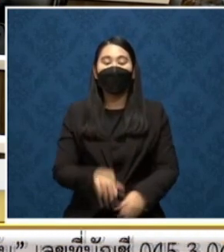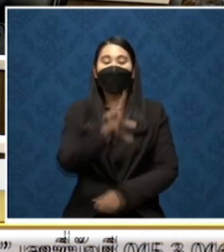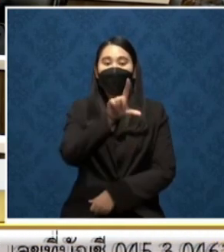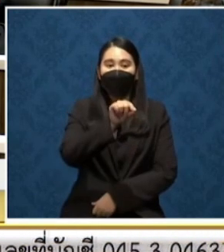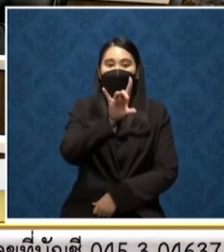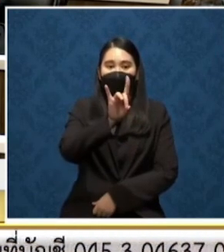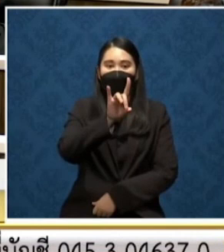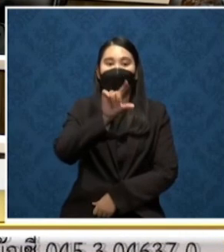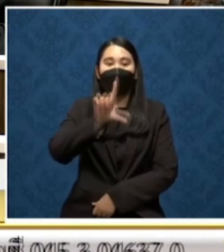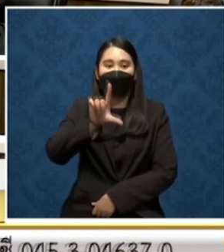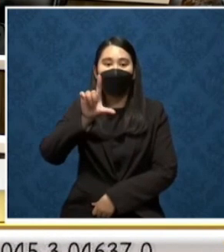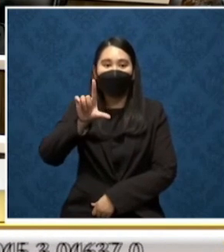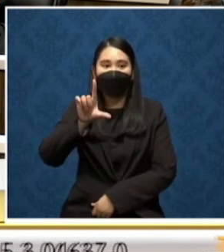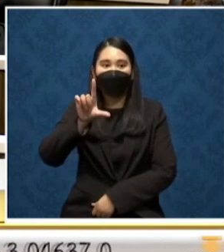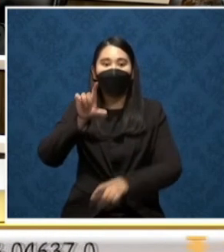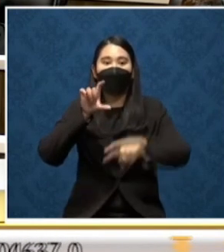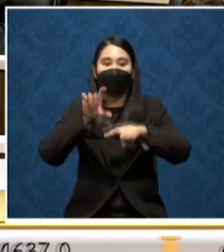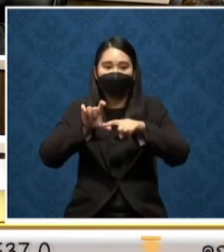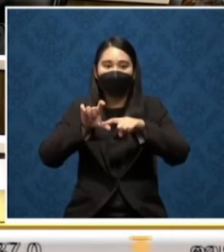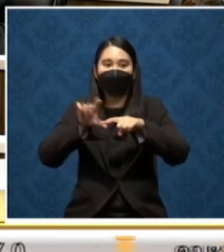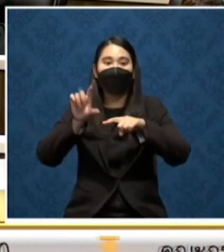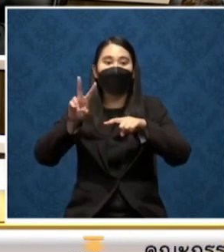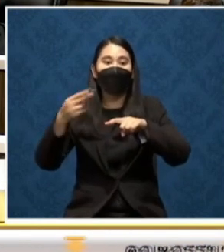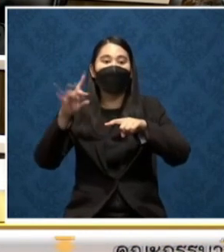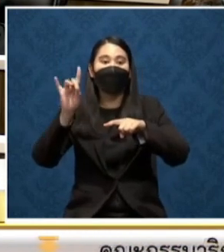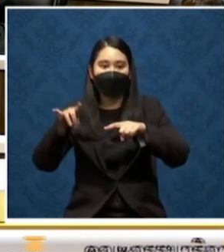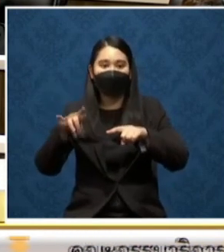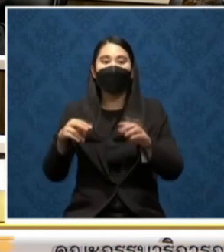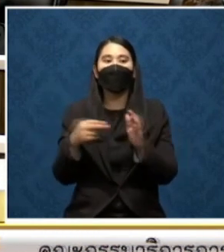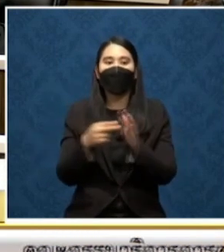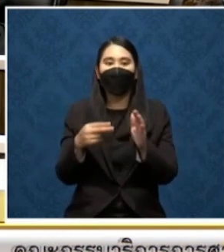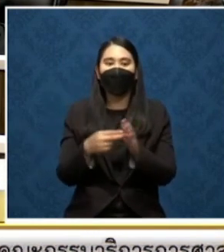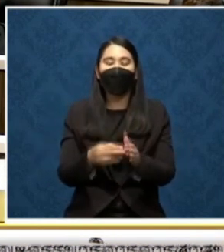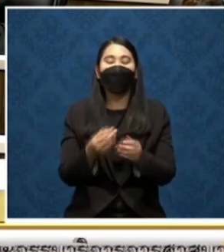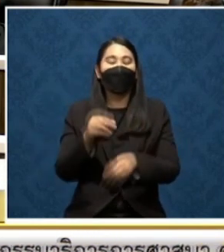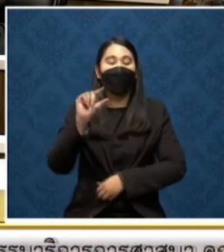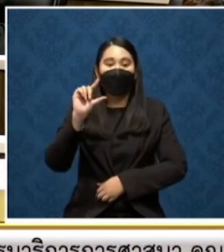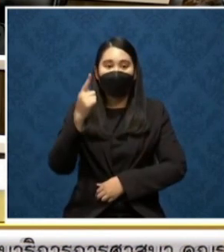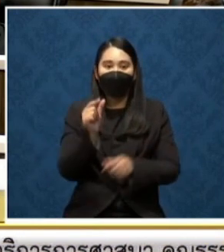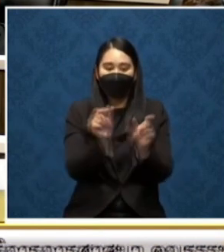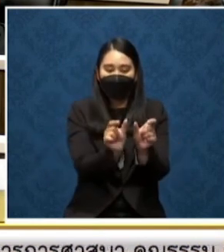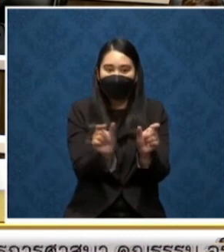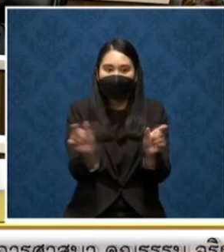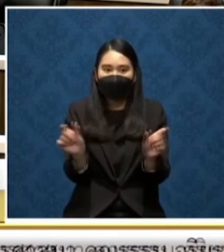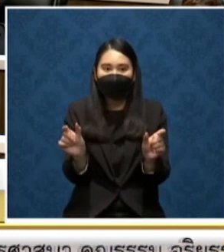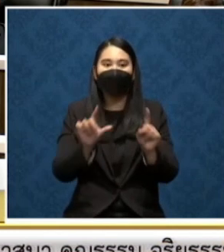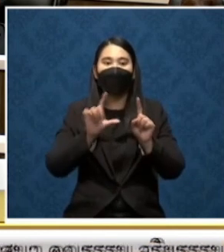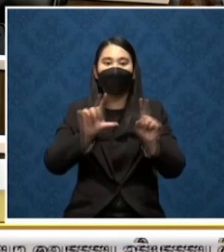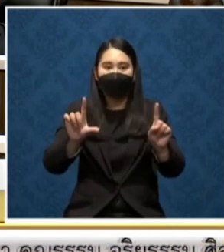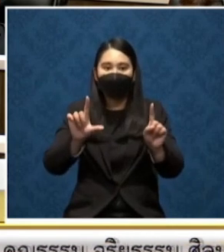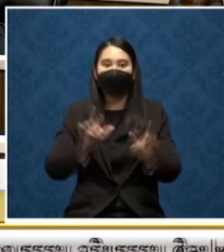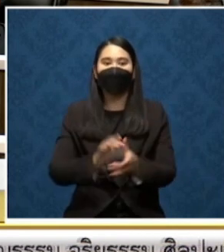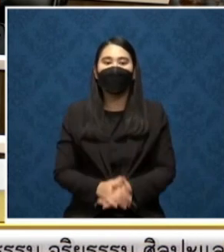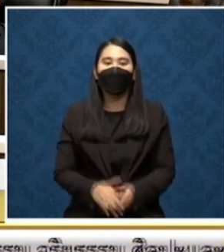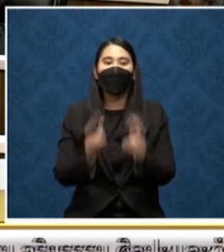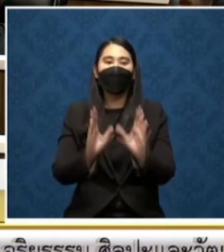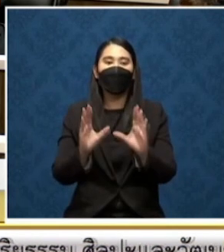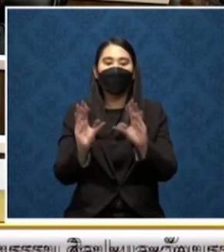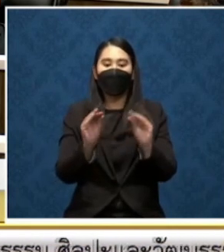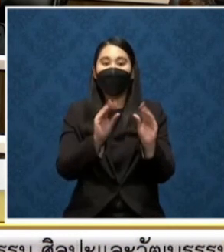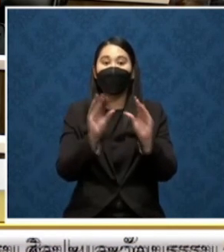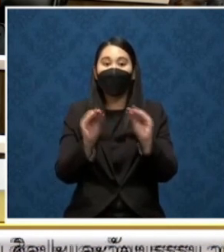ก็เลยงัดเอามุกเกี่ยวกับการฟ้องกลับเกี่ยวกับการรักษาสิทธิ์อะไรพวกนั้นเนี่ยออกมาพูดซึ่งเดี๋ยวก็ต้องรอดูนะครับว่